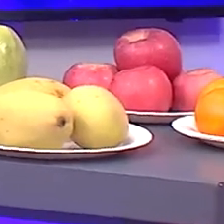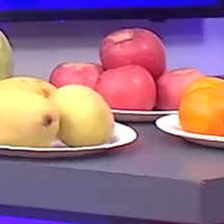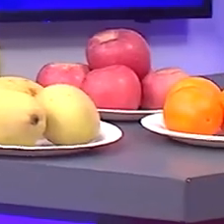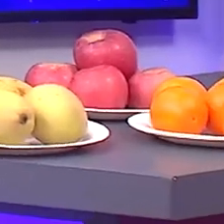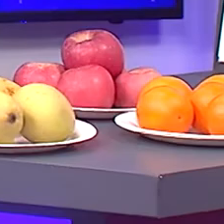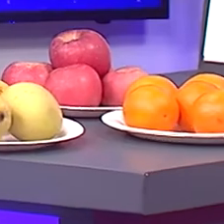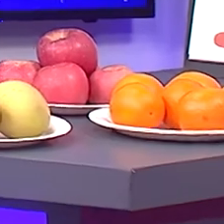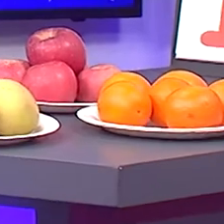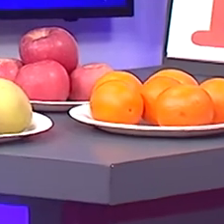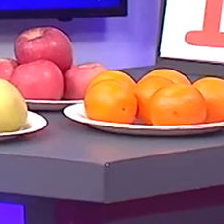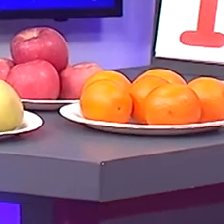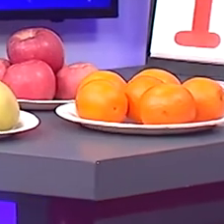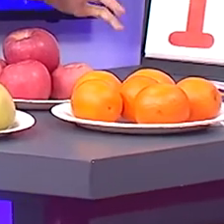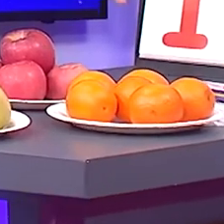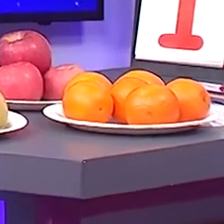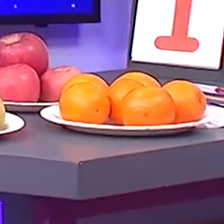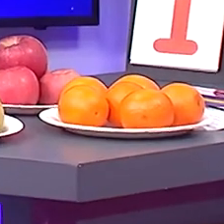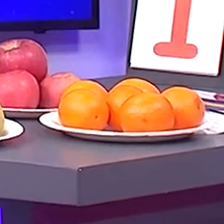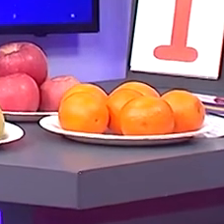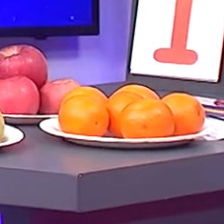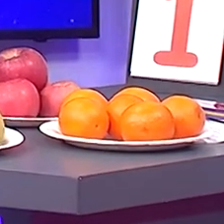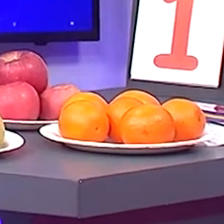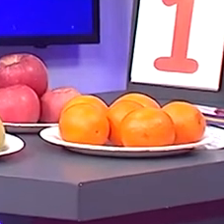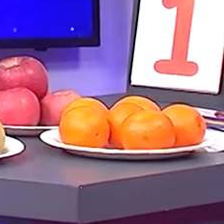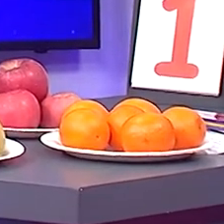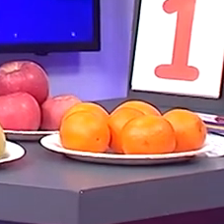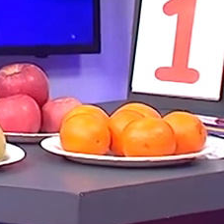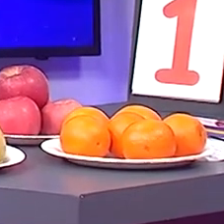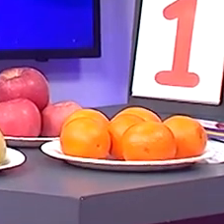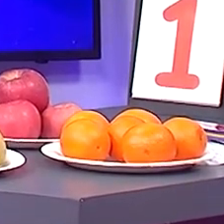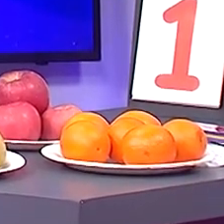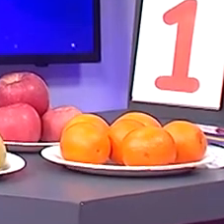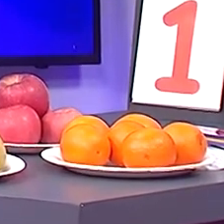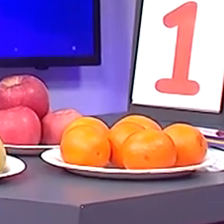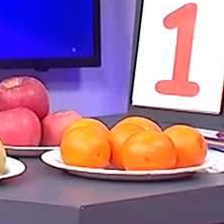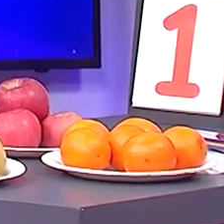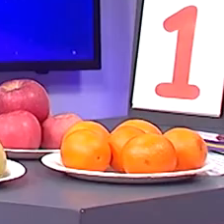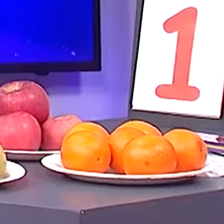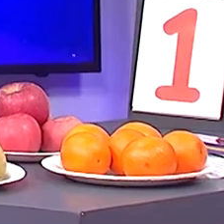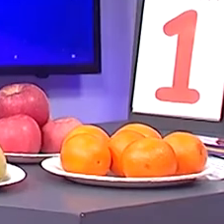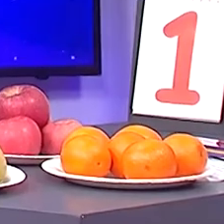buah belimbing semua adalah ada buah apel bahwa urin ah Ini kedai siap